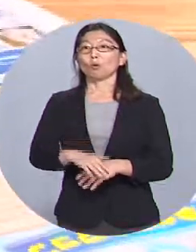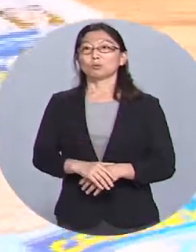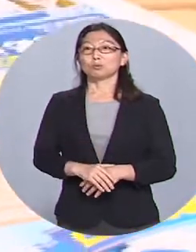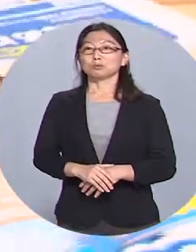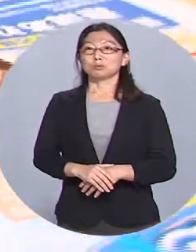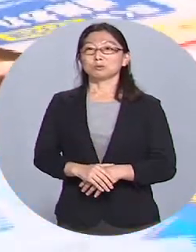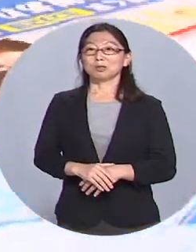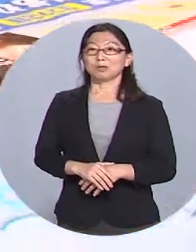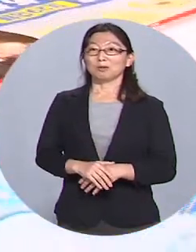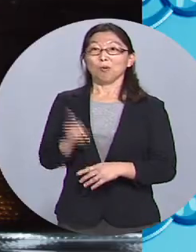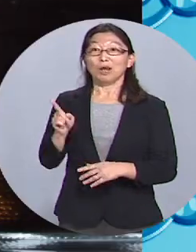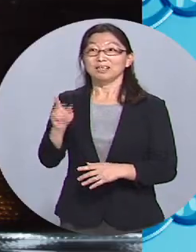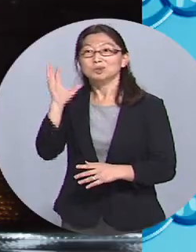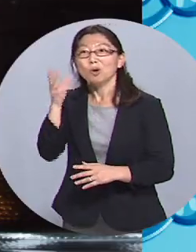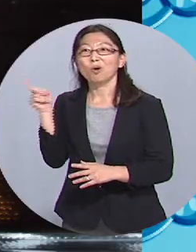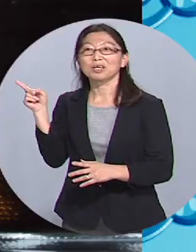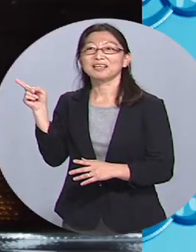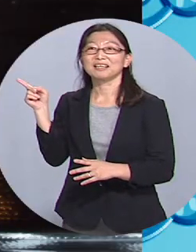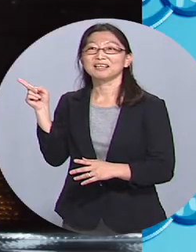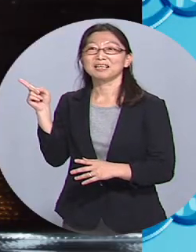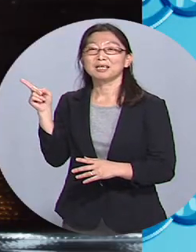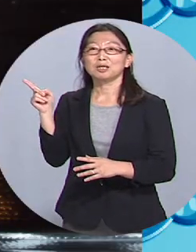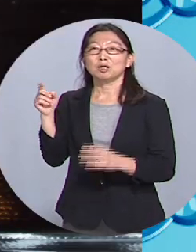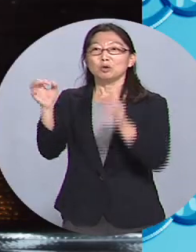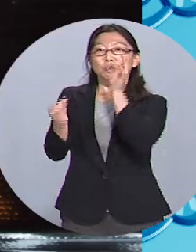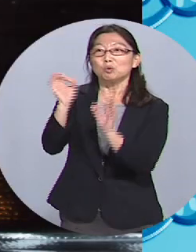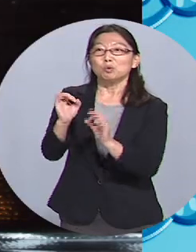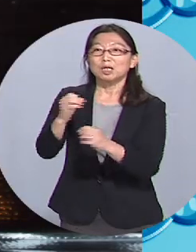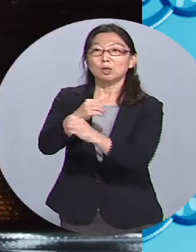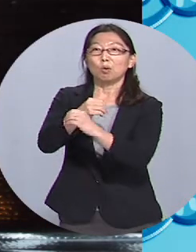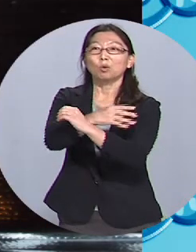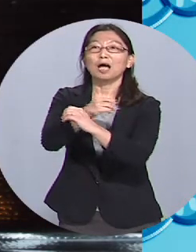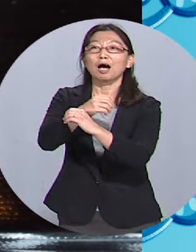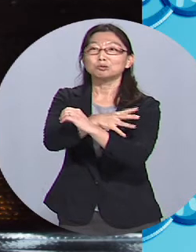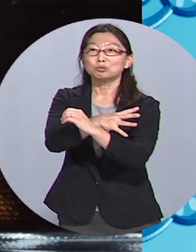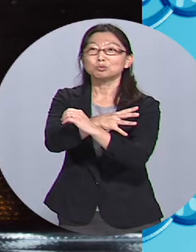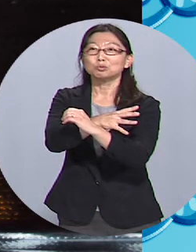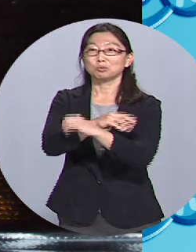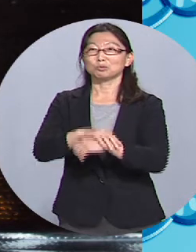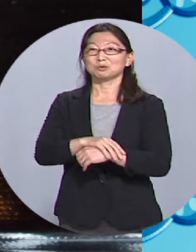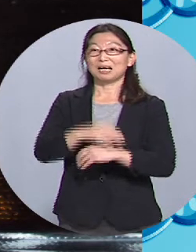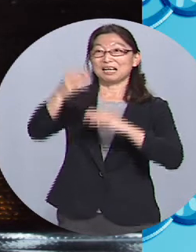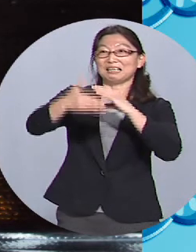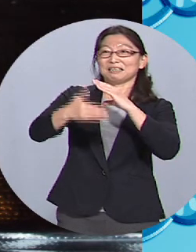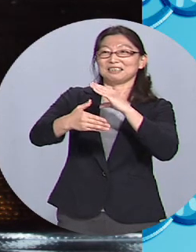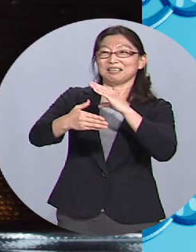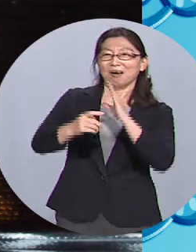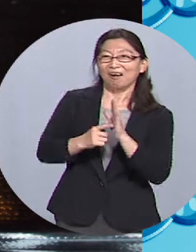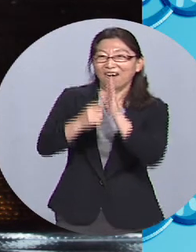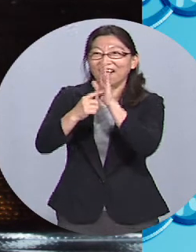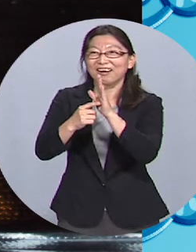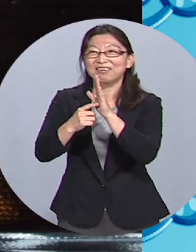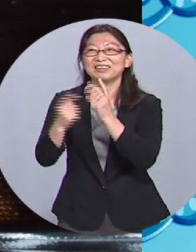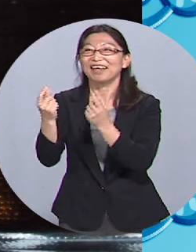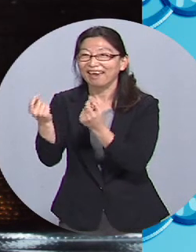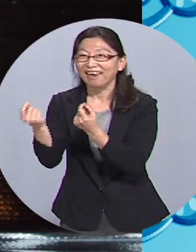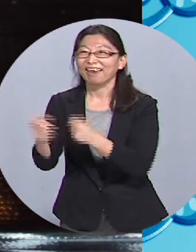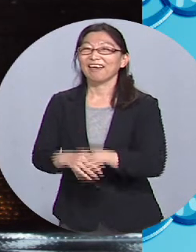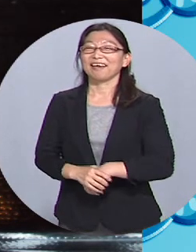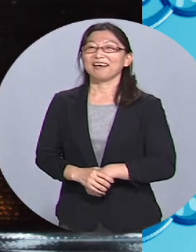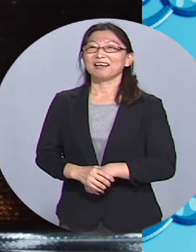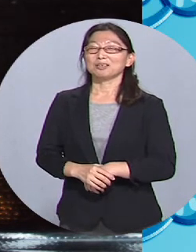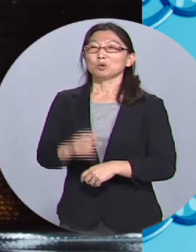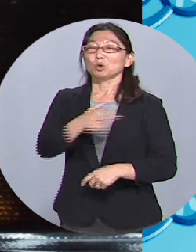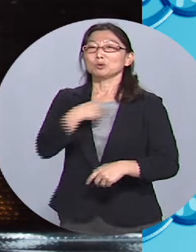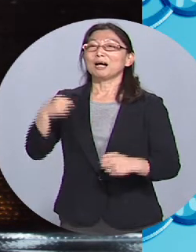すごい、これ雪ホタル。 はい、 いかにもインスタ映えしそうな。 そうなんです。こちらあの熊谷